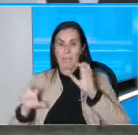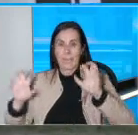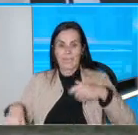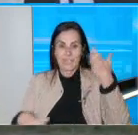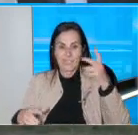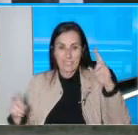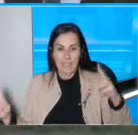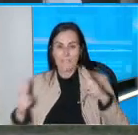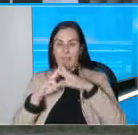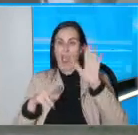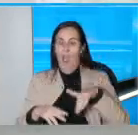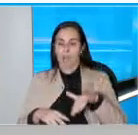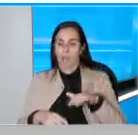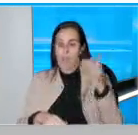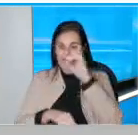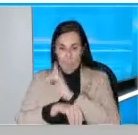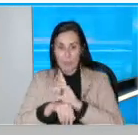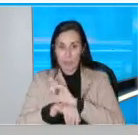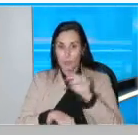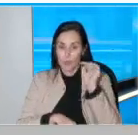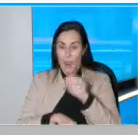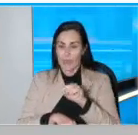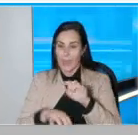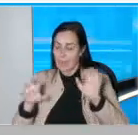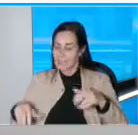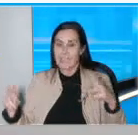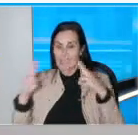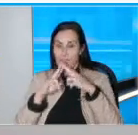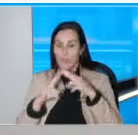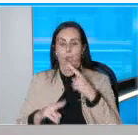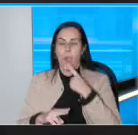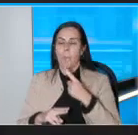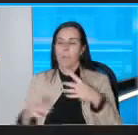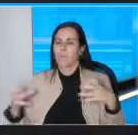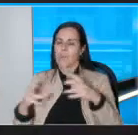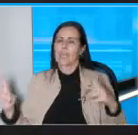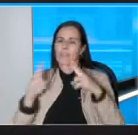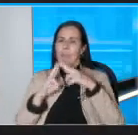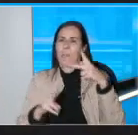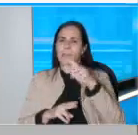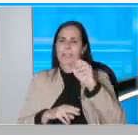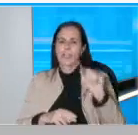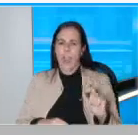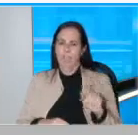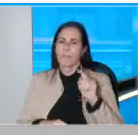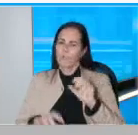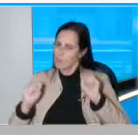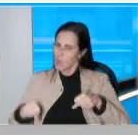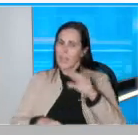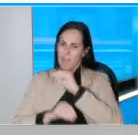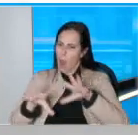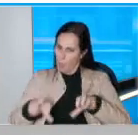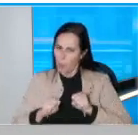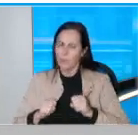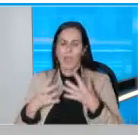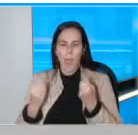הנשיא, את סרקוזי, אז בזמנו שהיה הנשיא של צרפת, אז אומרים פז'ה, ומשתלטים על המועדון הזה